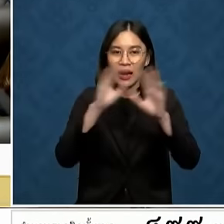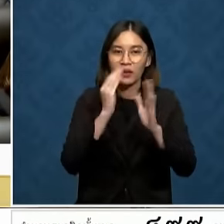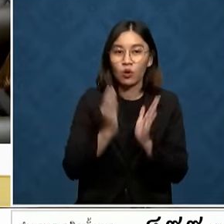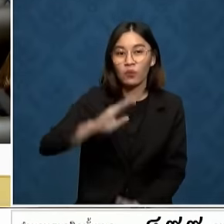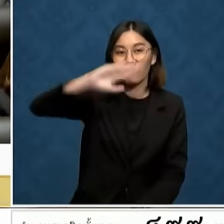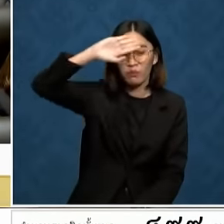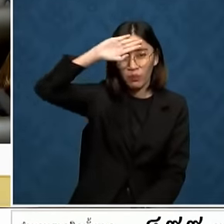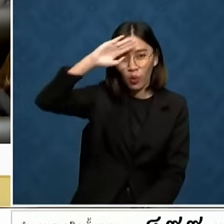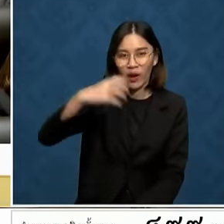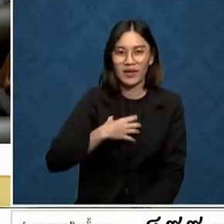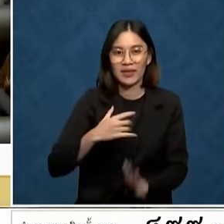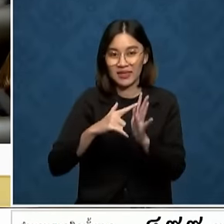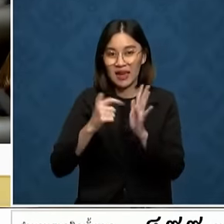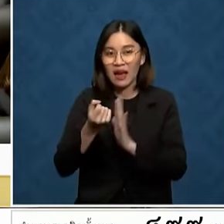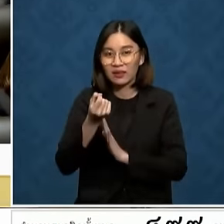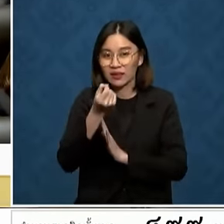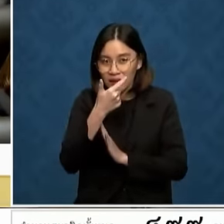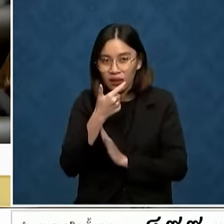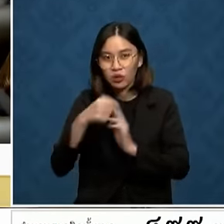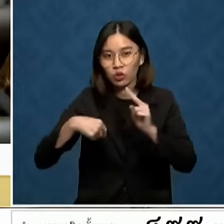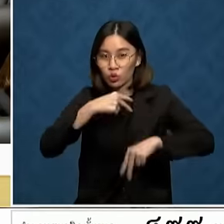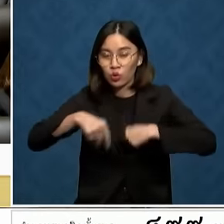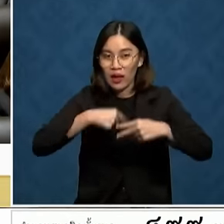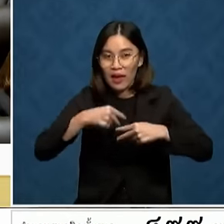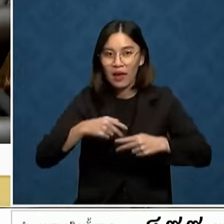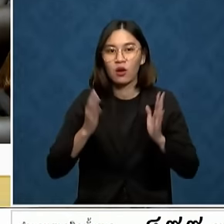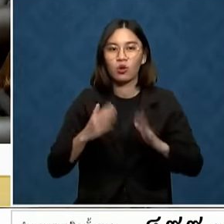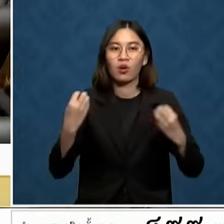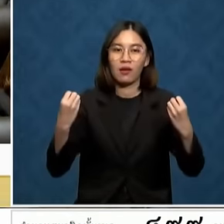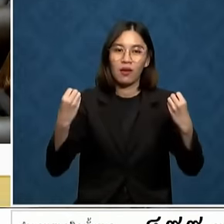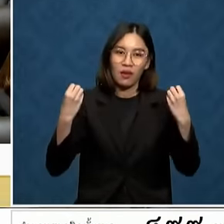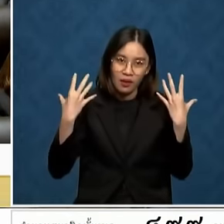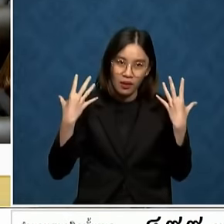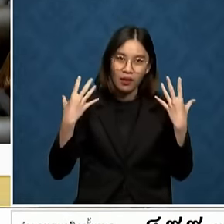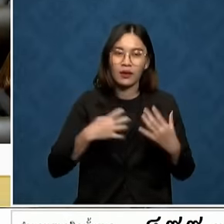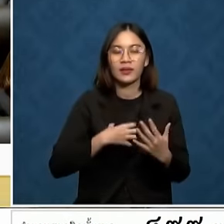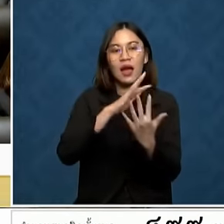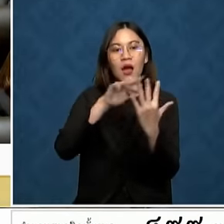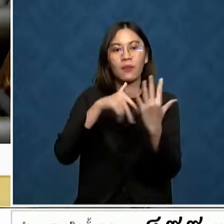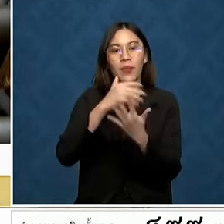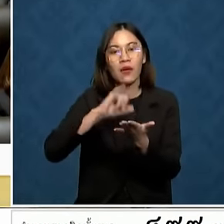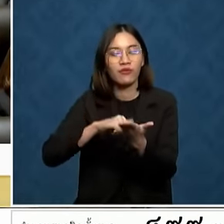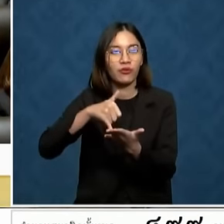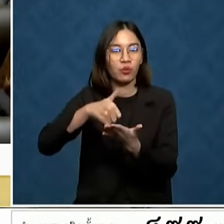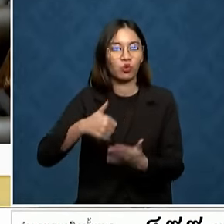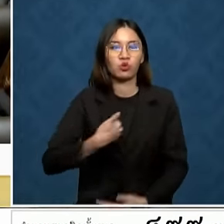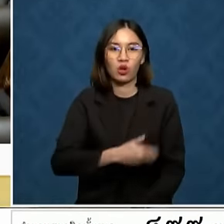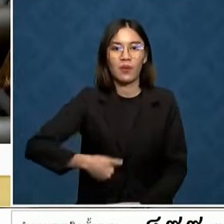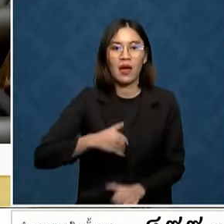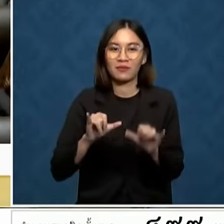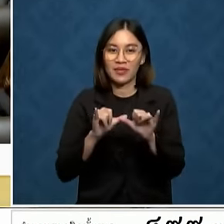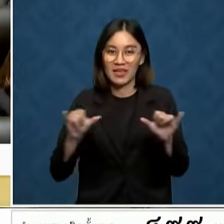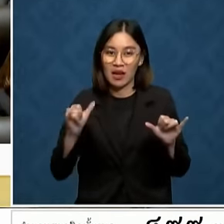และต้องการอย่ารัษาระยะสั้นและคนที่มีร่างกายอ่อนแอที่ต้การแผนฝื้นฟูสุขภาพในระยะยาว